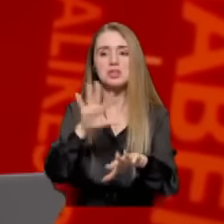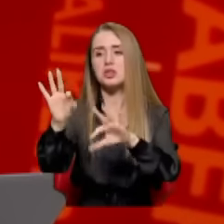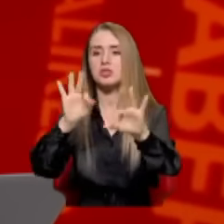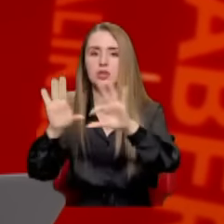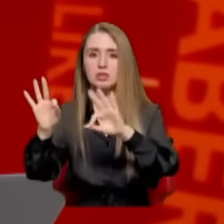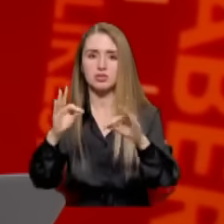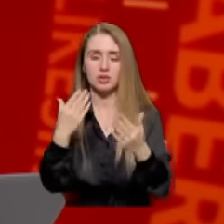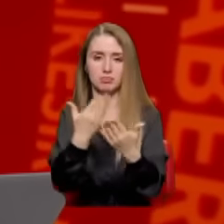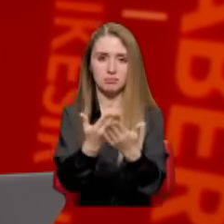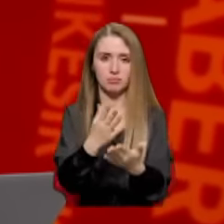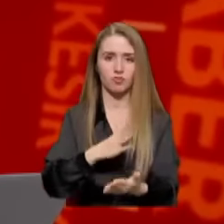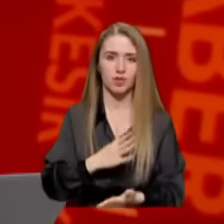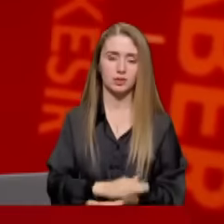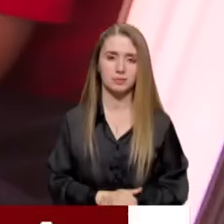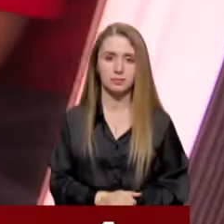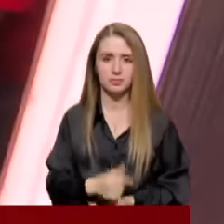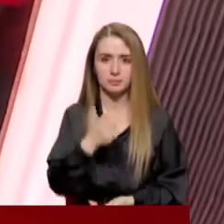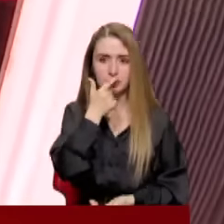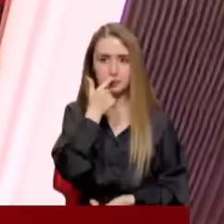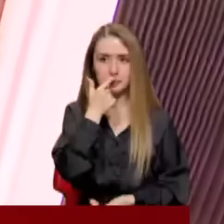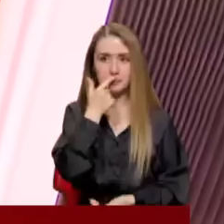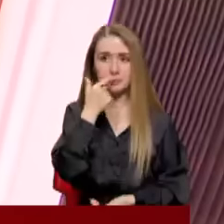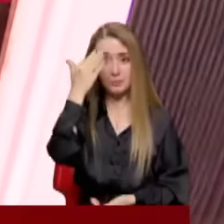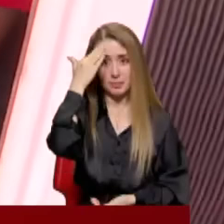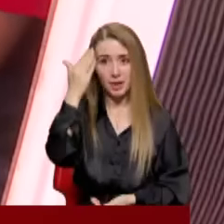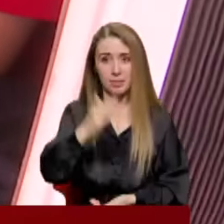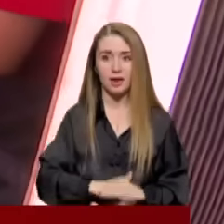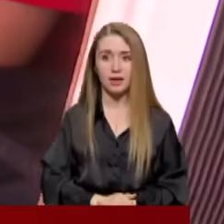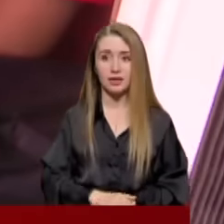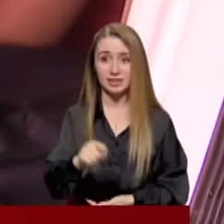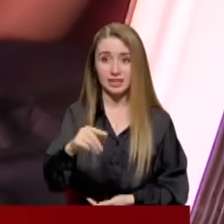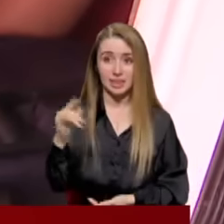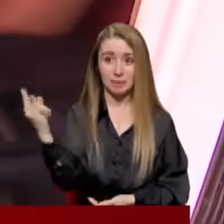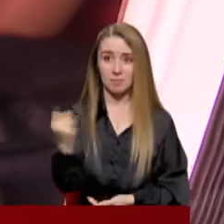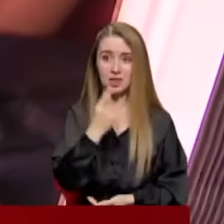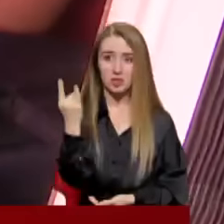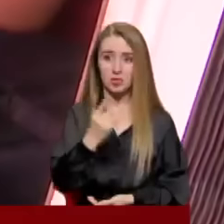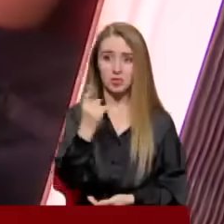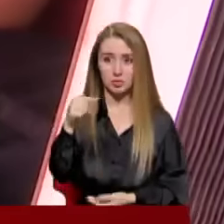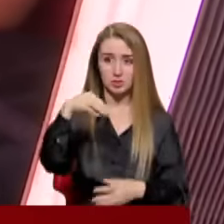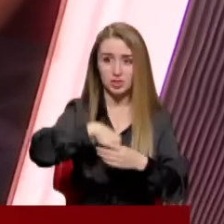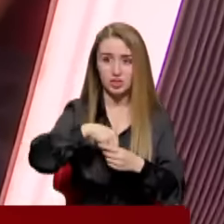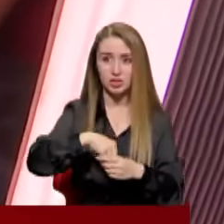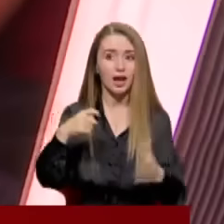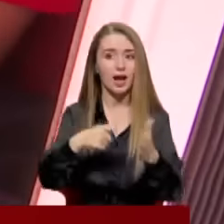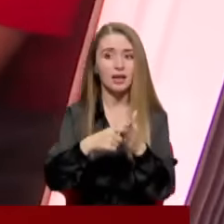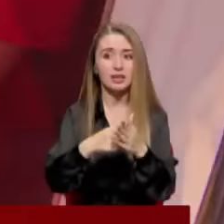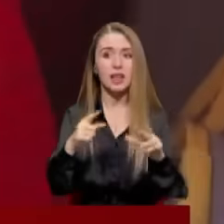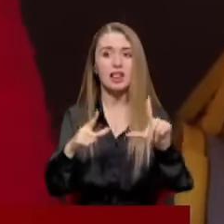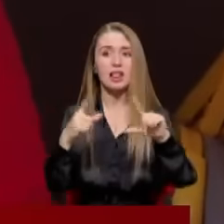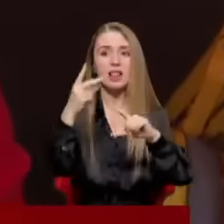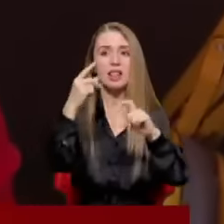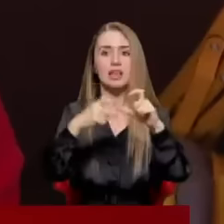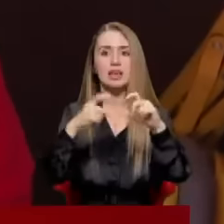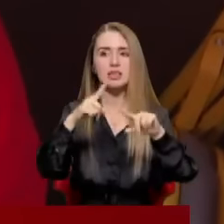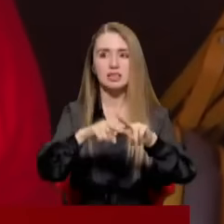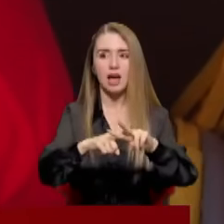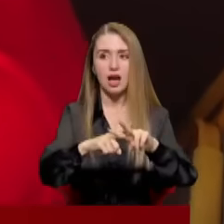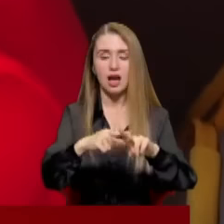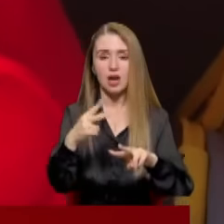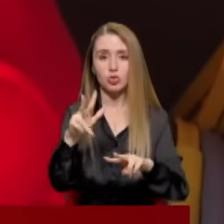seçenekler sunuluyor. Merhaba. Sen de mi geziyorsun karavanla? İsmi ne? Liza. İçi geniş,